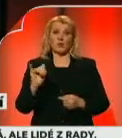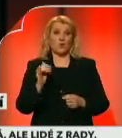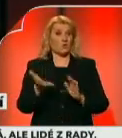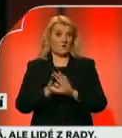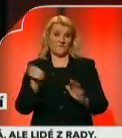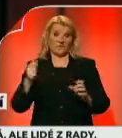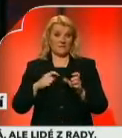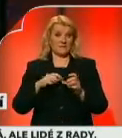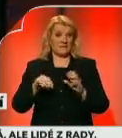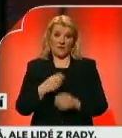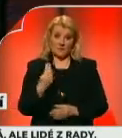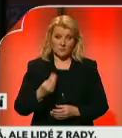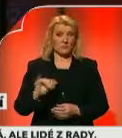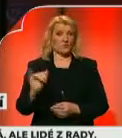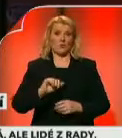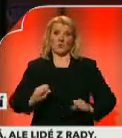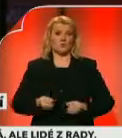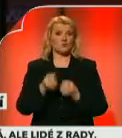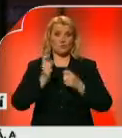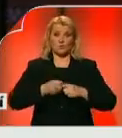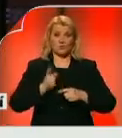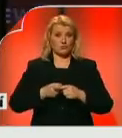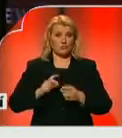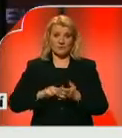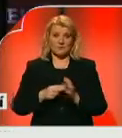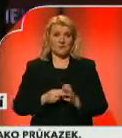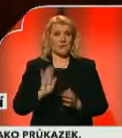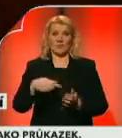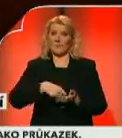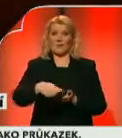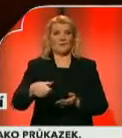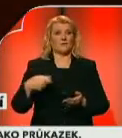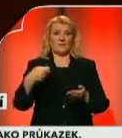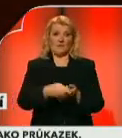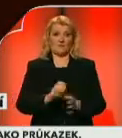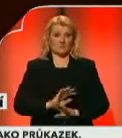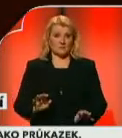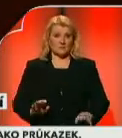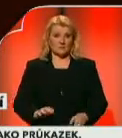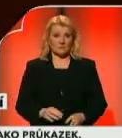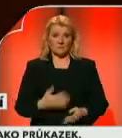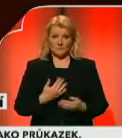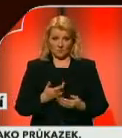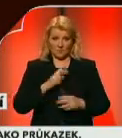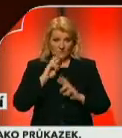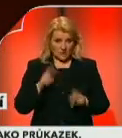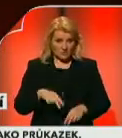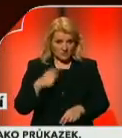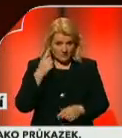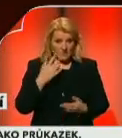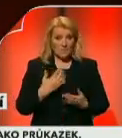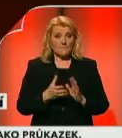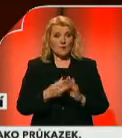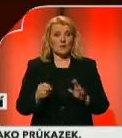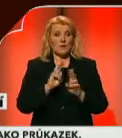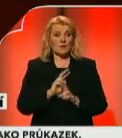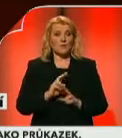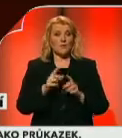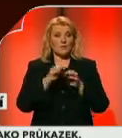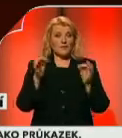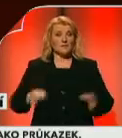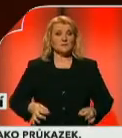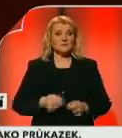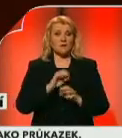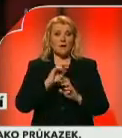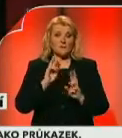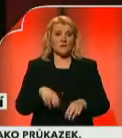nevezme eskartu, kdo nezřídí technický účet, nebudou mu vyplaceny dávky. Jak jste toto mohli myslet vážně? Přece podle listiny základních práv a svobod